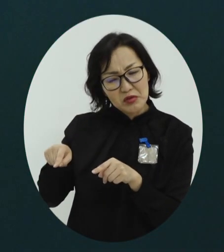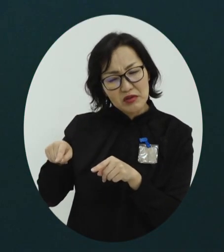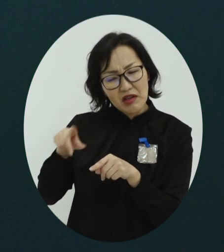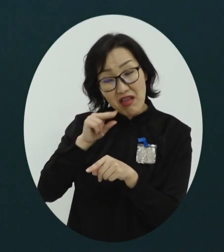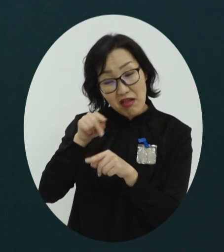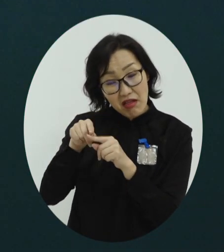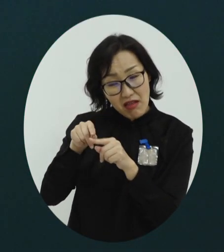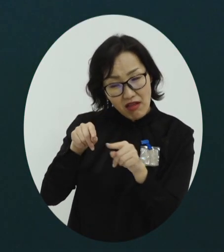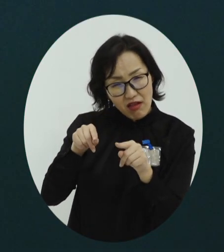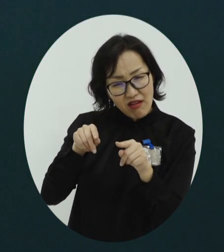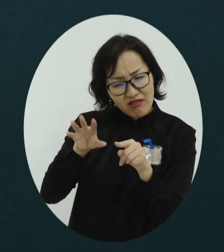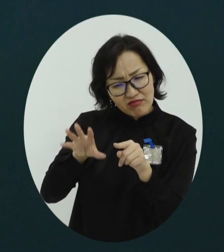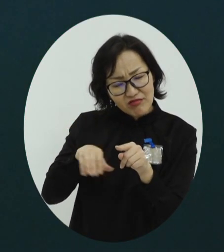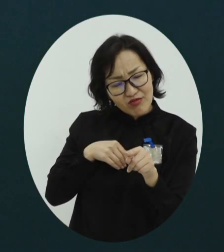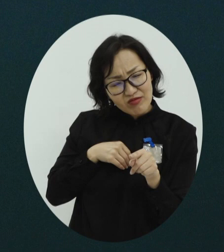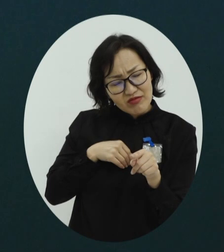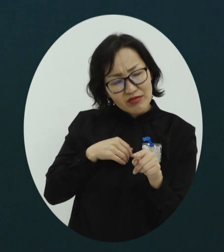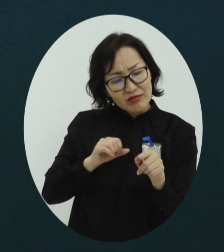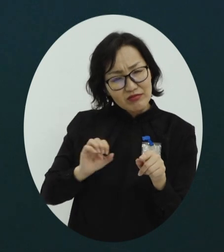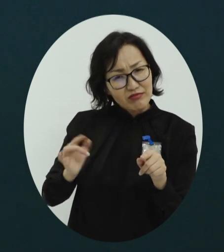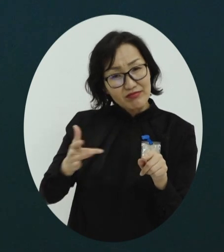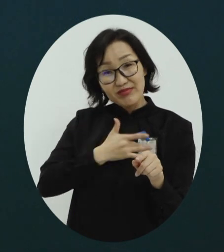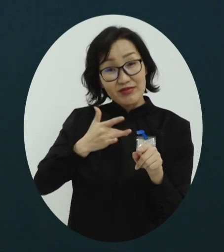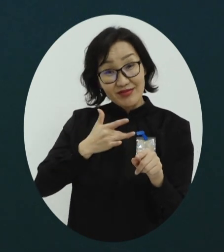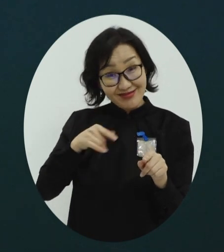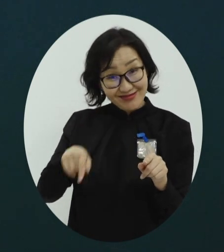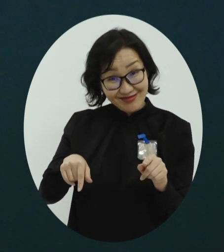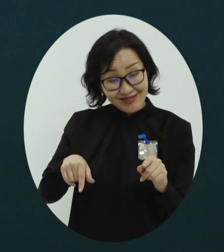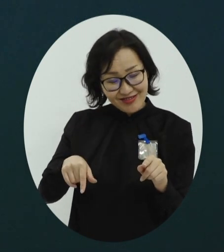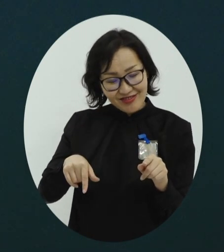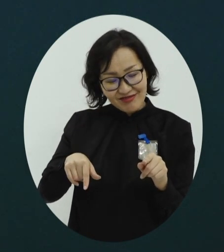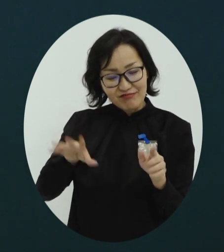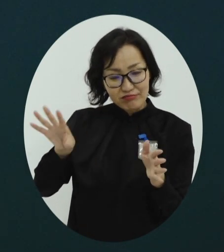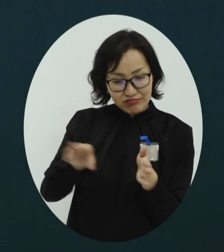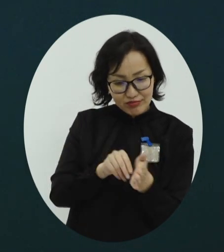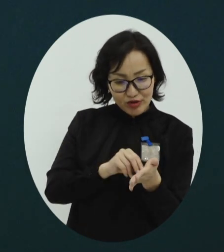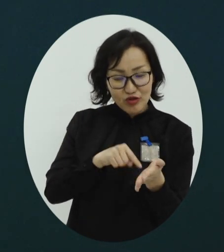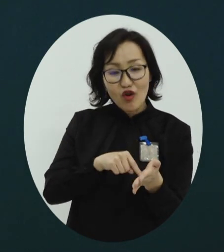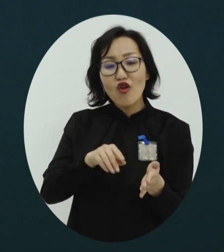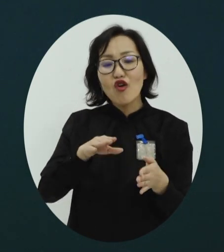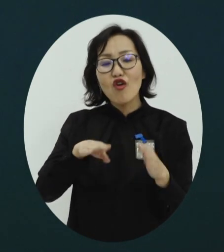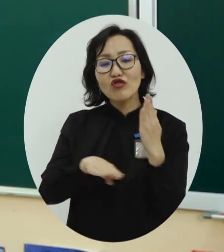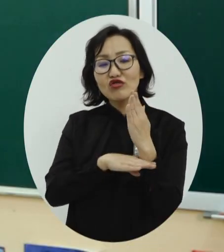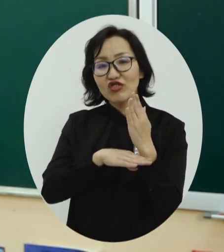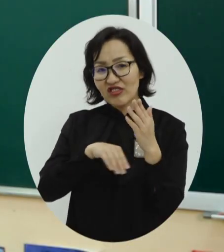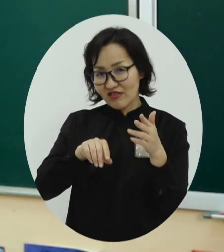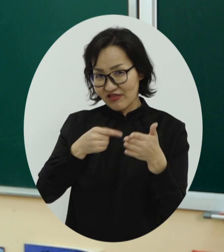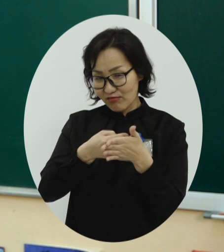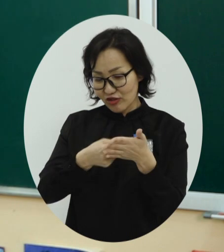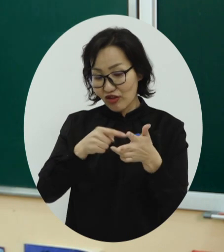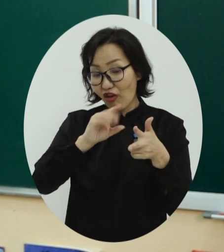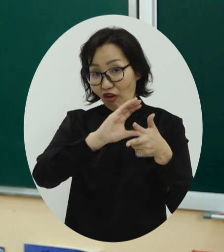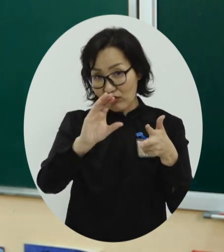төрсөн мэдрэмж, сэтгэгдлийг өдрийн тэмдэглэлийн гол хэсэгт бичиж болдго юм байна. За,